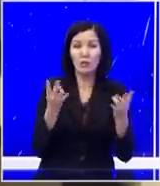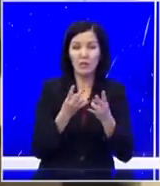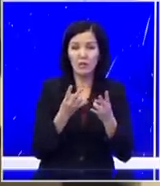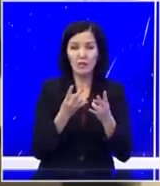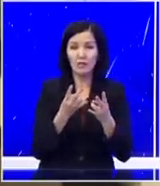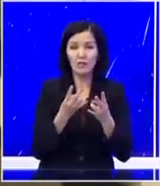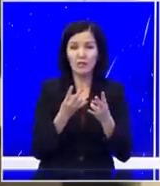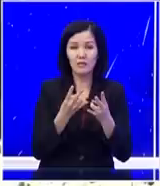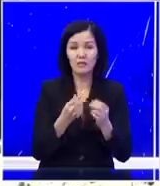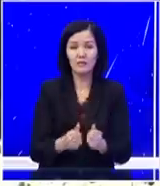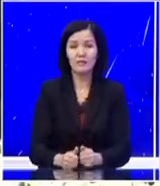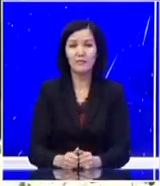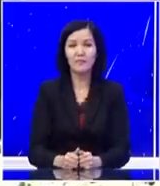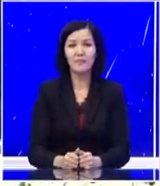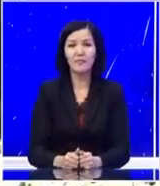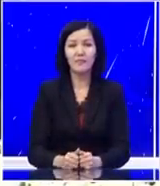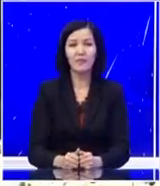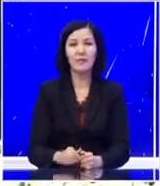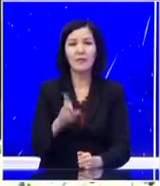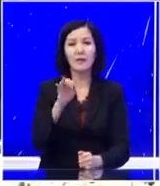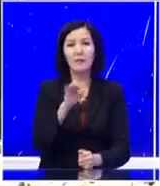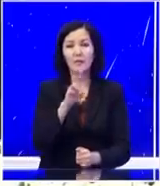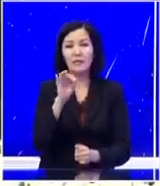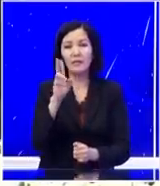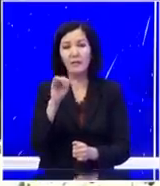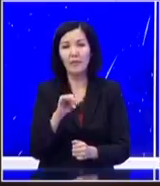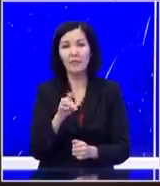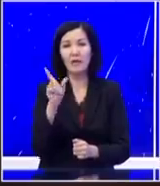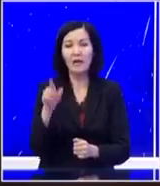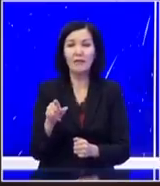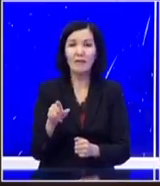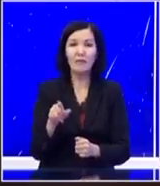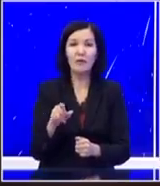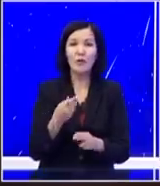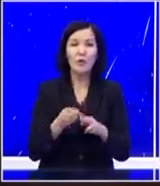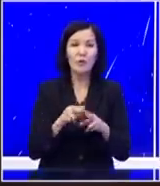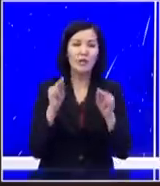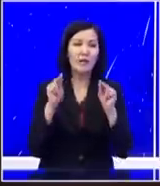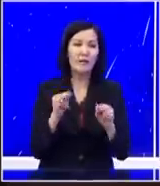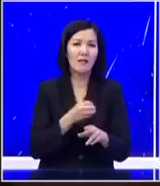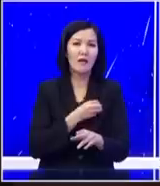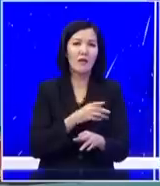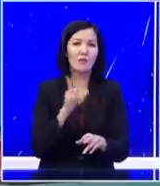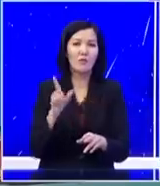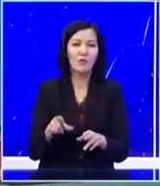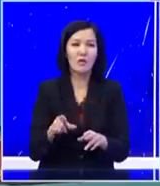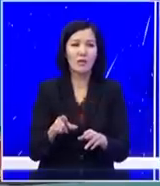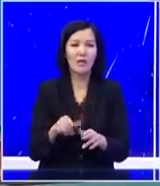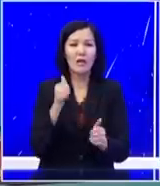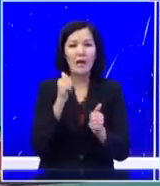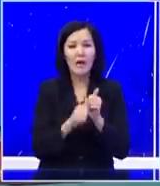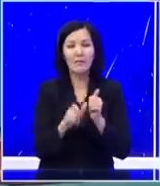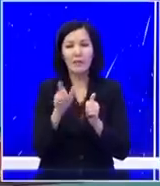тіл табысып сөйлесу керек. Бейсекең адам жанының емшісі, адал, ақ көңіл жан еді. Аз кем таныс біліс болған әрбір